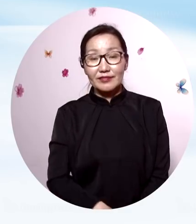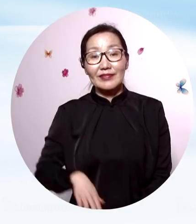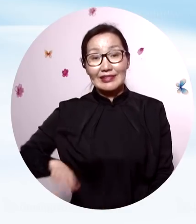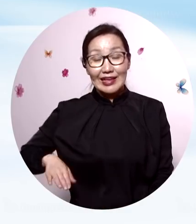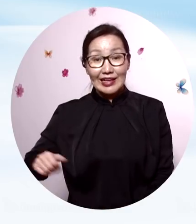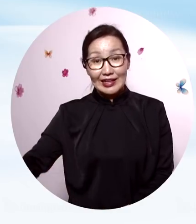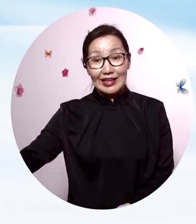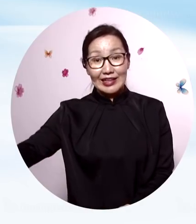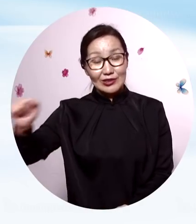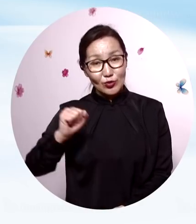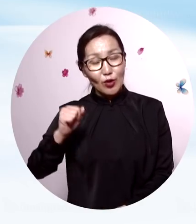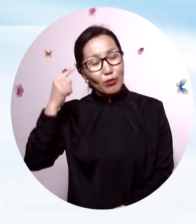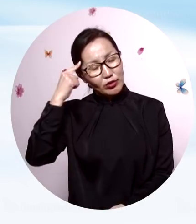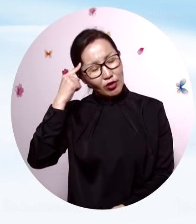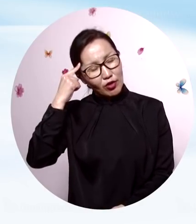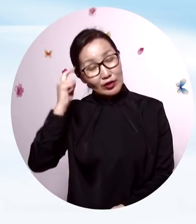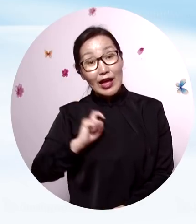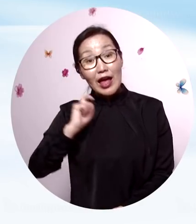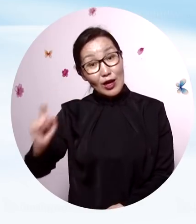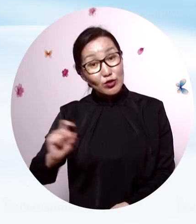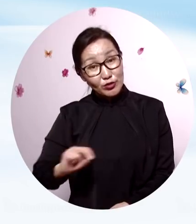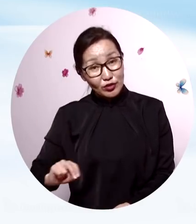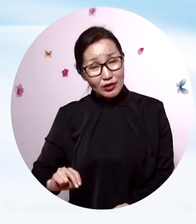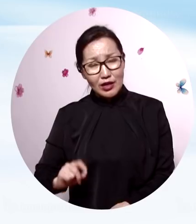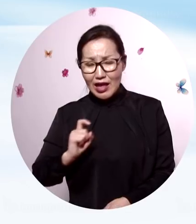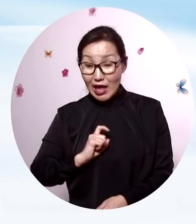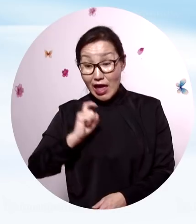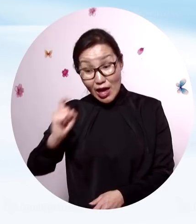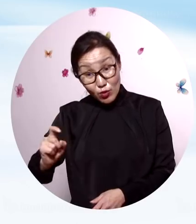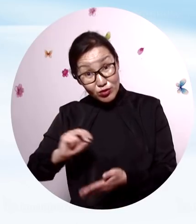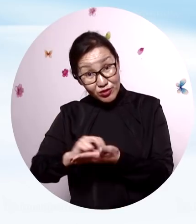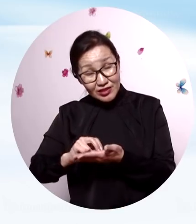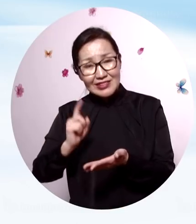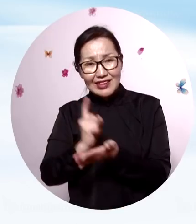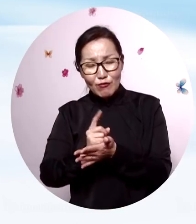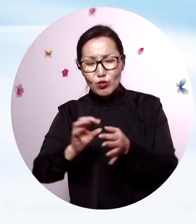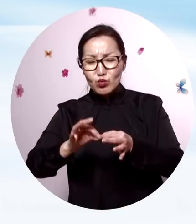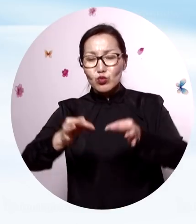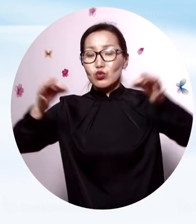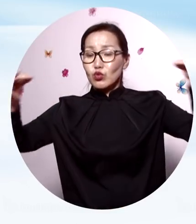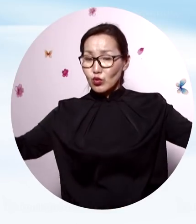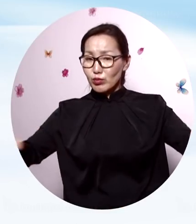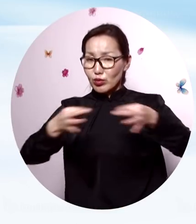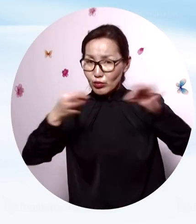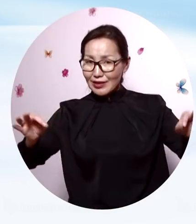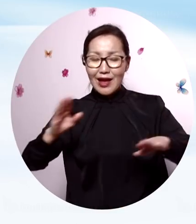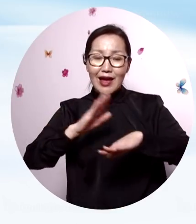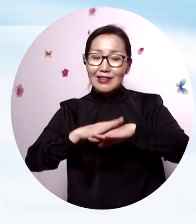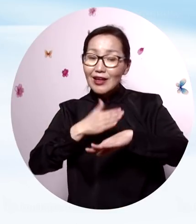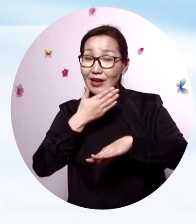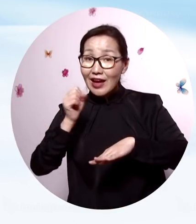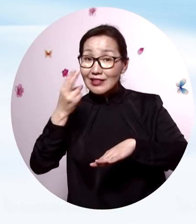За, дараагийн асуултыг бодоод хариулъя шүү. Хариулж бичихдээ хүүхдүүдээ бүтэн өгүүлбэрээр алдаагүй хичээнгүй бичгээ